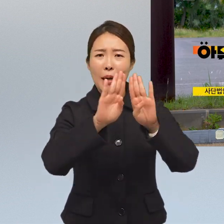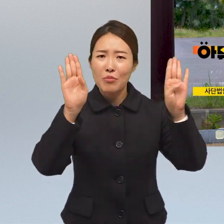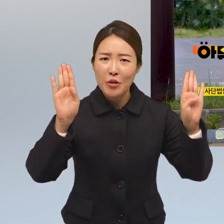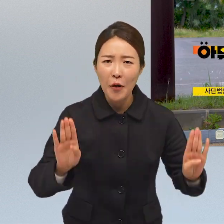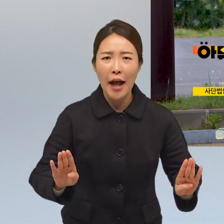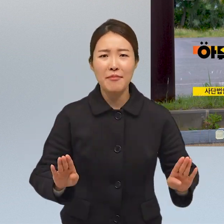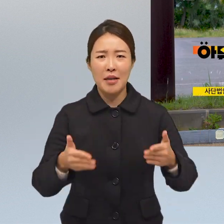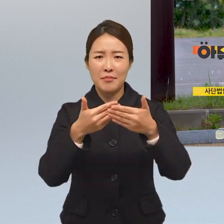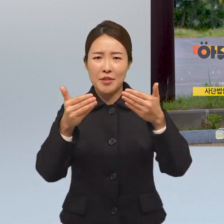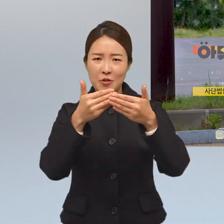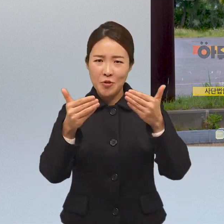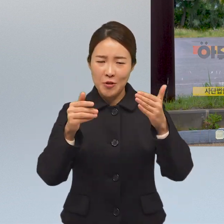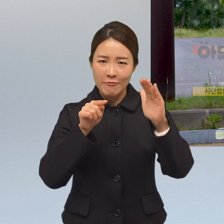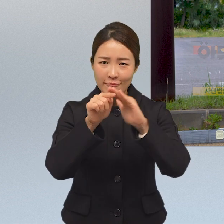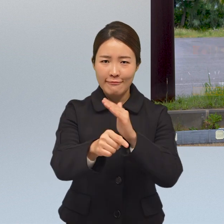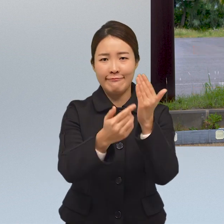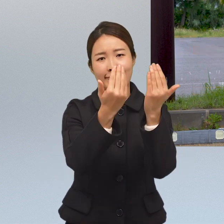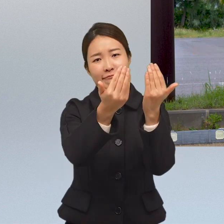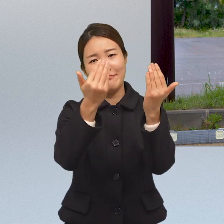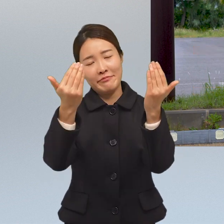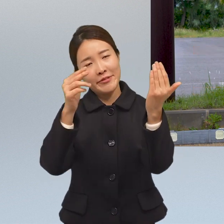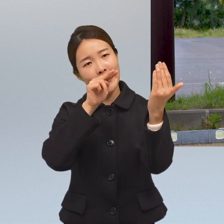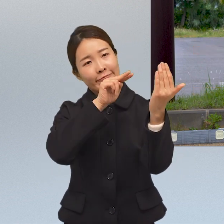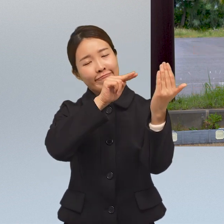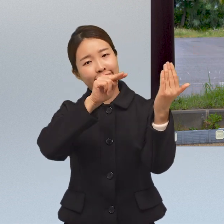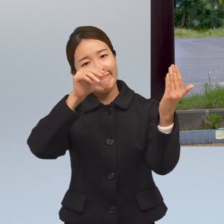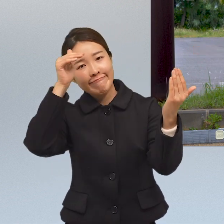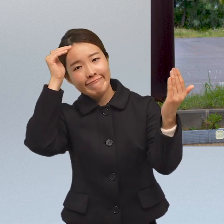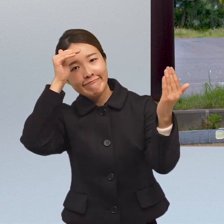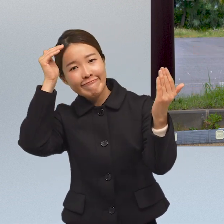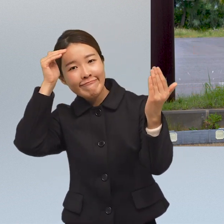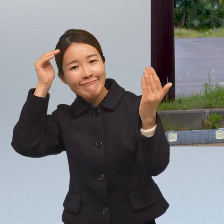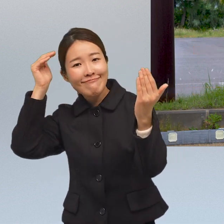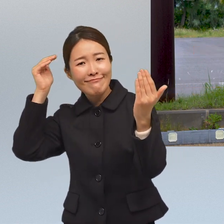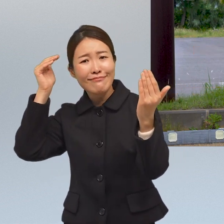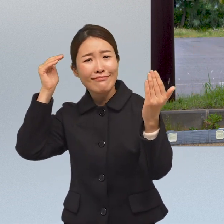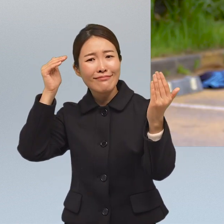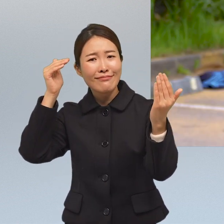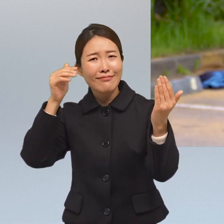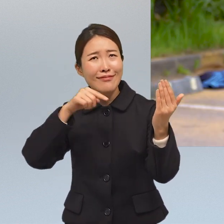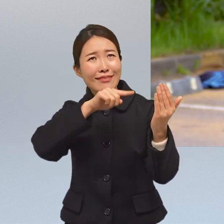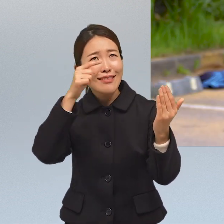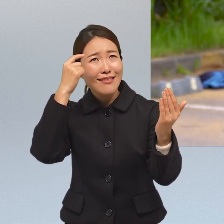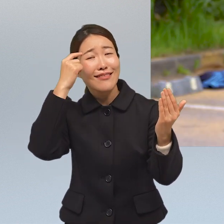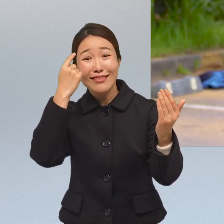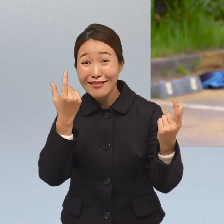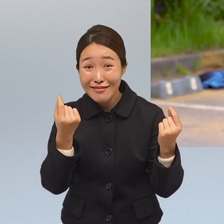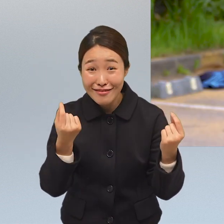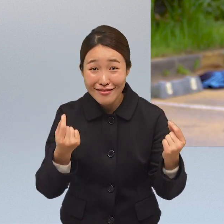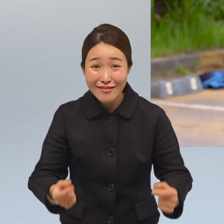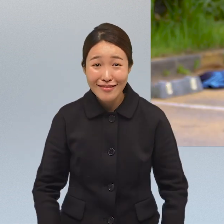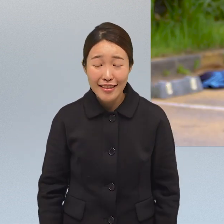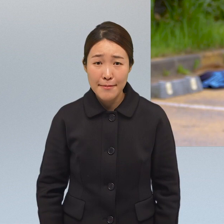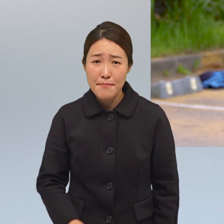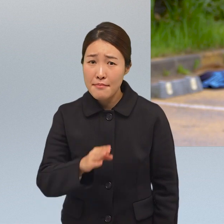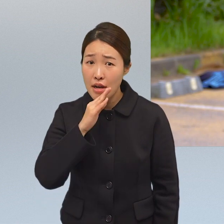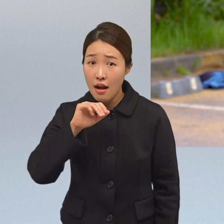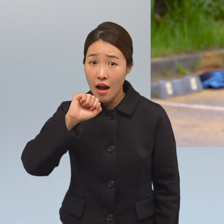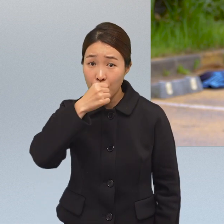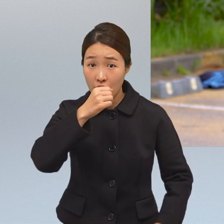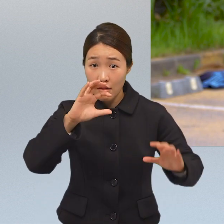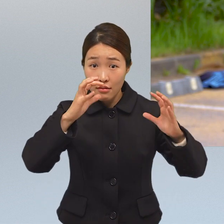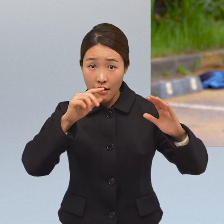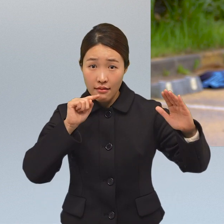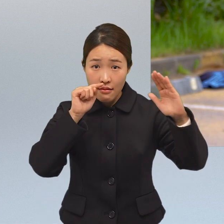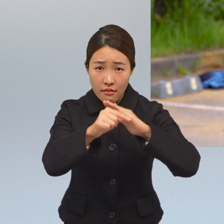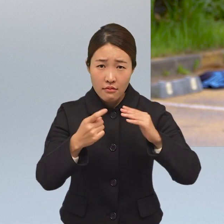왠지 박물관이나 미술관에 가서 작품을 관람하는 그런 것들을 많이 생각했던 것 같아요. 근데